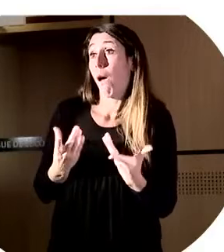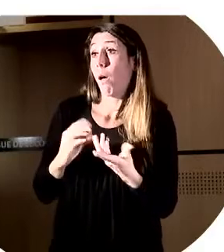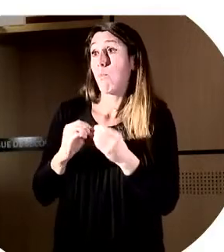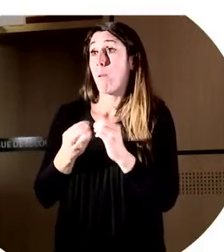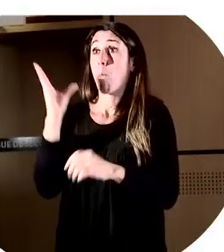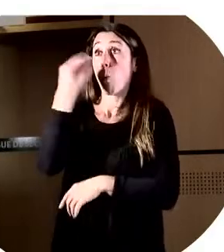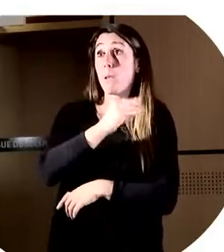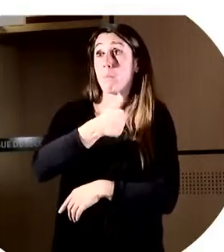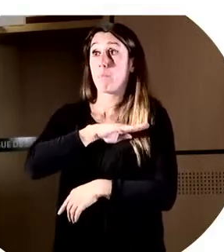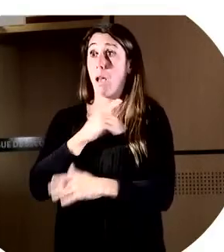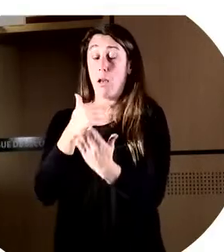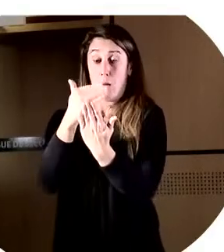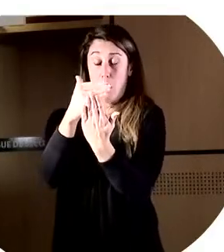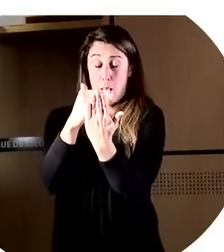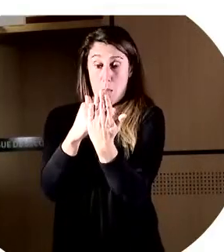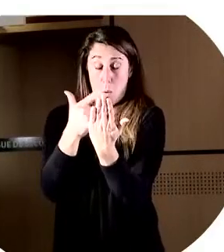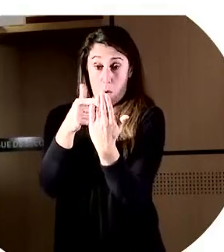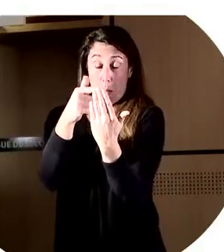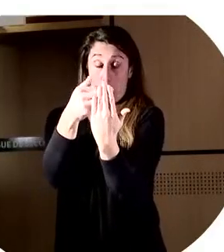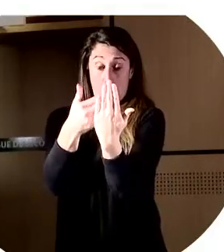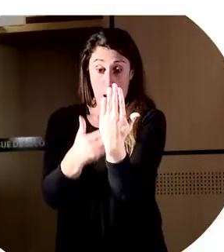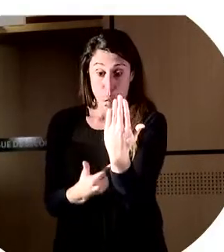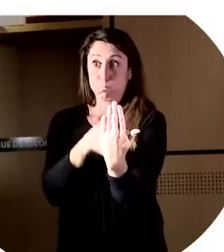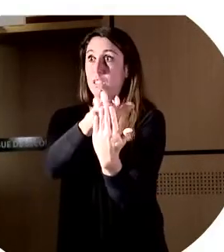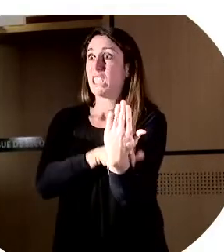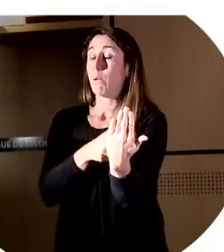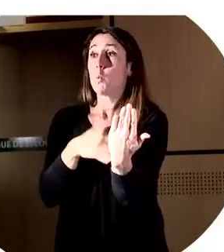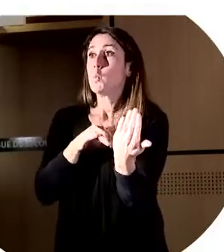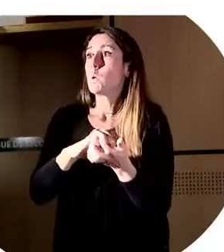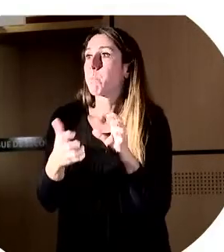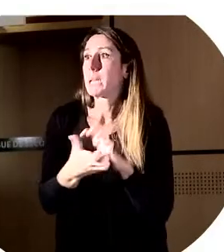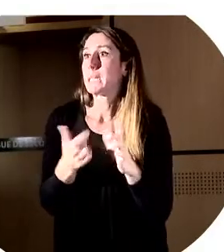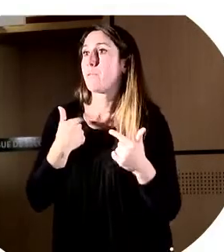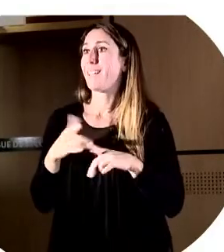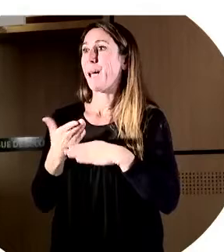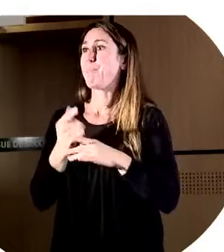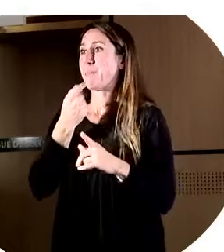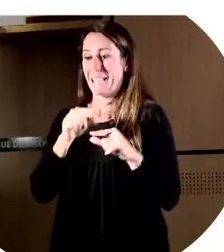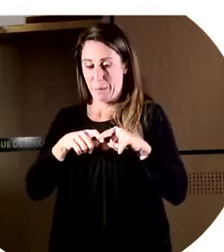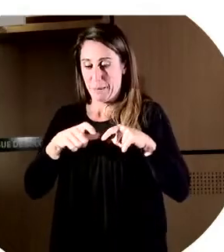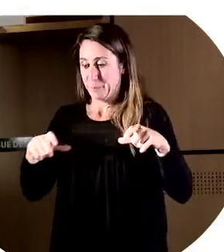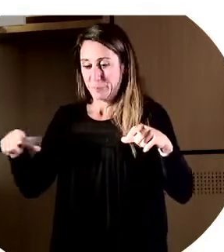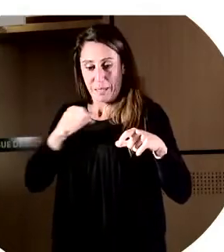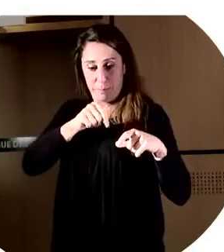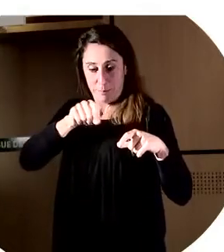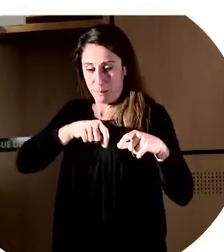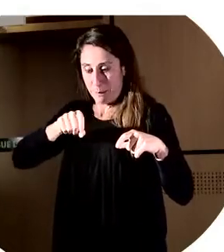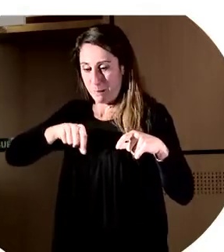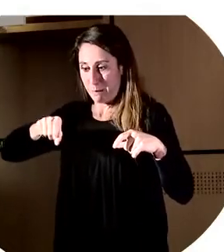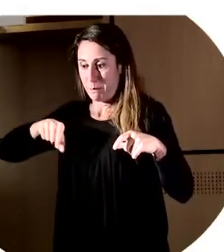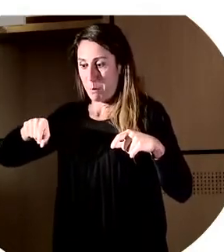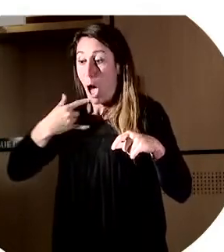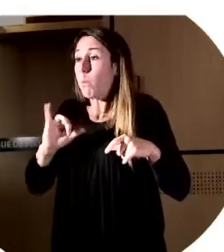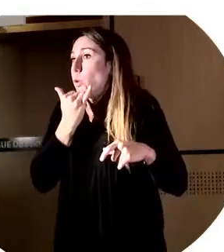les prescriptions sont très complexes, donc ce n'est pas toujours très facile de remplir son semainier et parfois on peut faire des erreurs. Il y